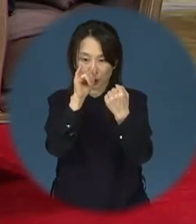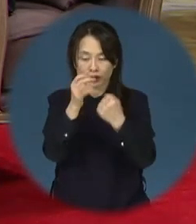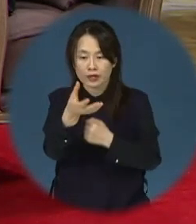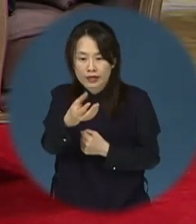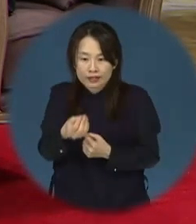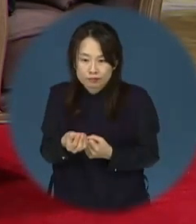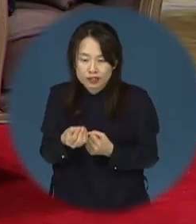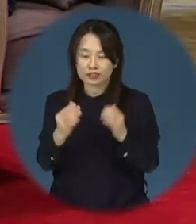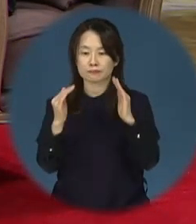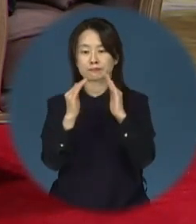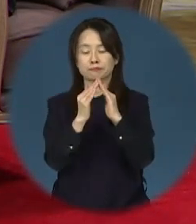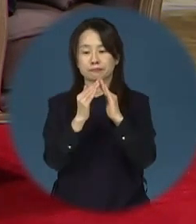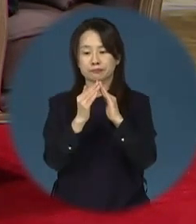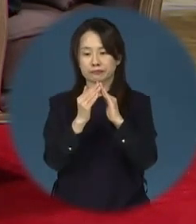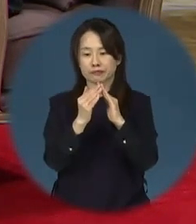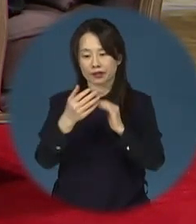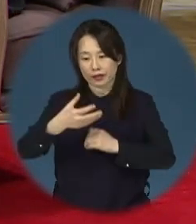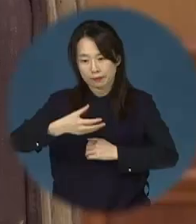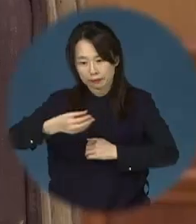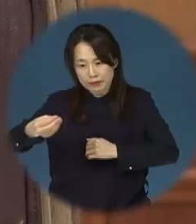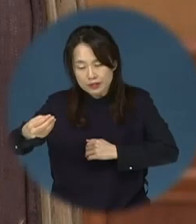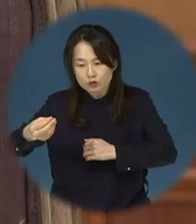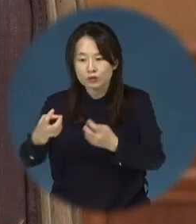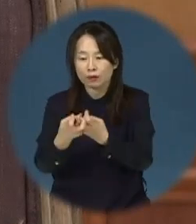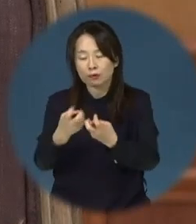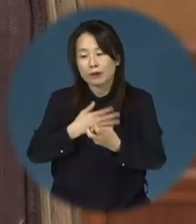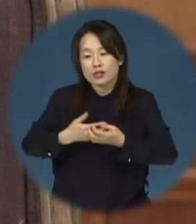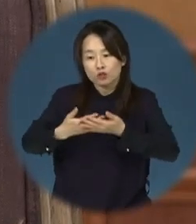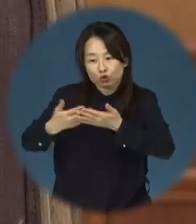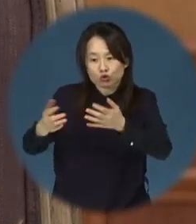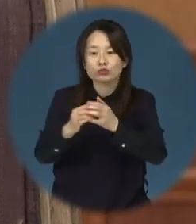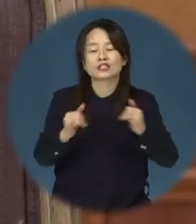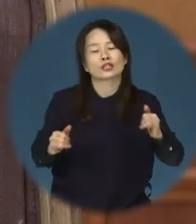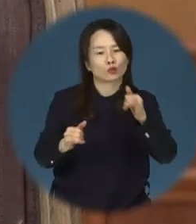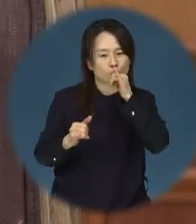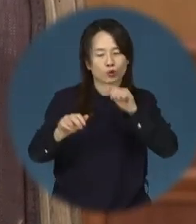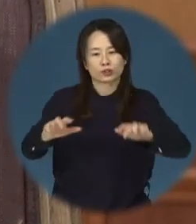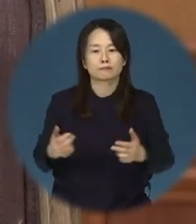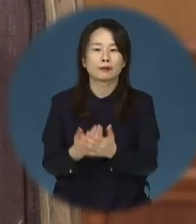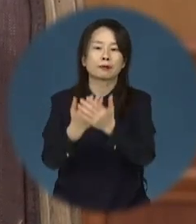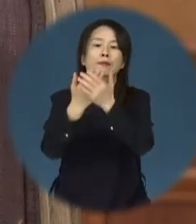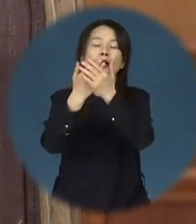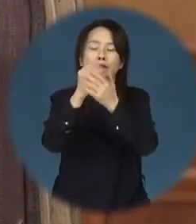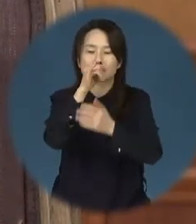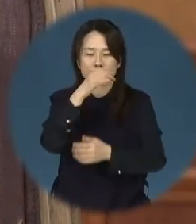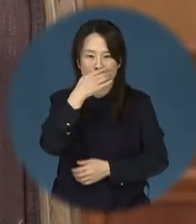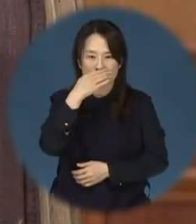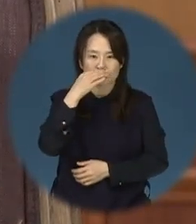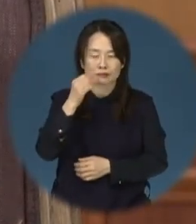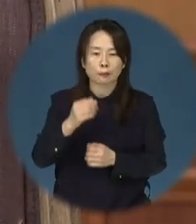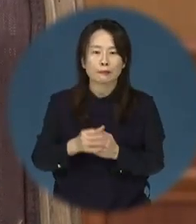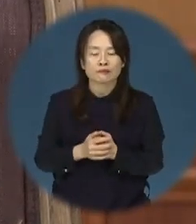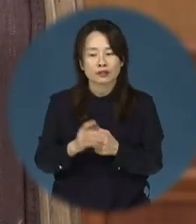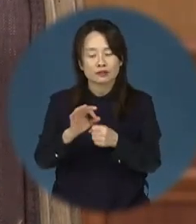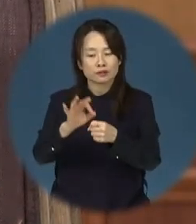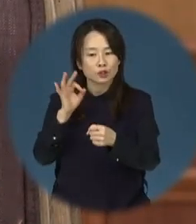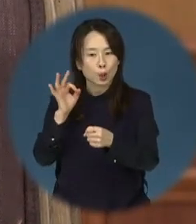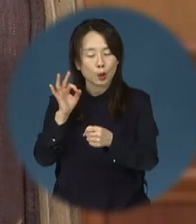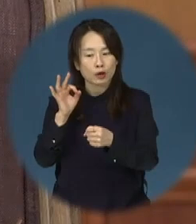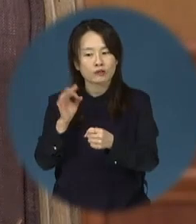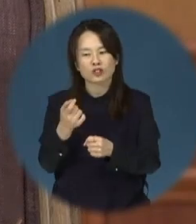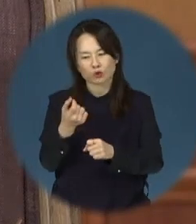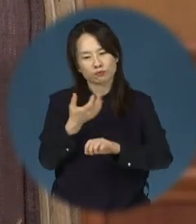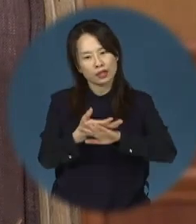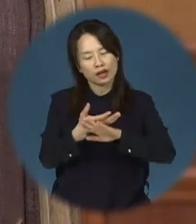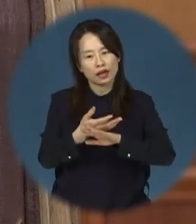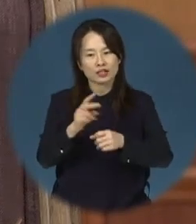알려주는 얻을 수 있는 길을 잘 알려주고 뭐 그런 것들이 지금은 많이 발전이 됐어요. 한 그 10년 전만 해도 또